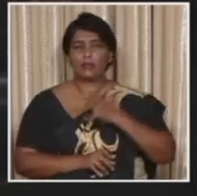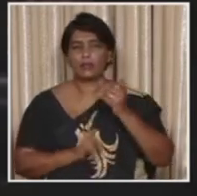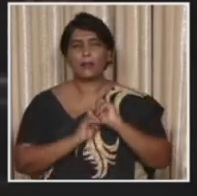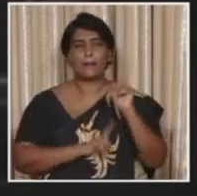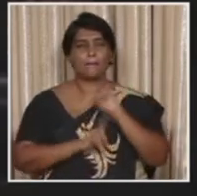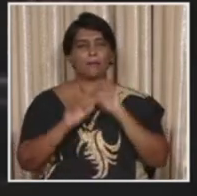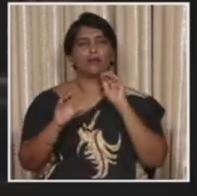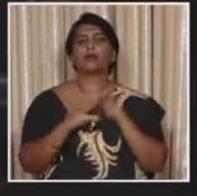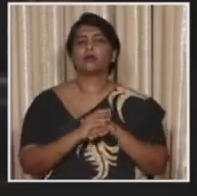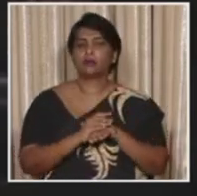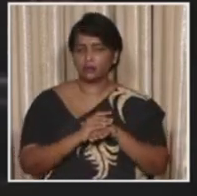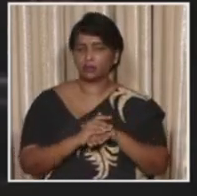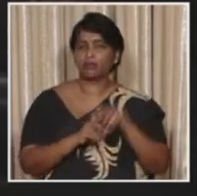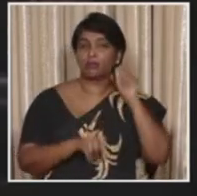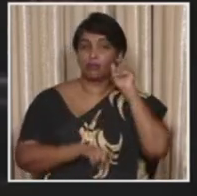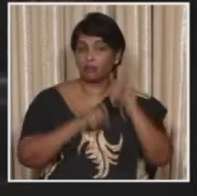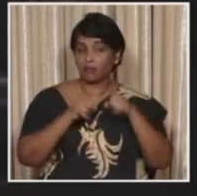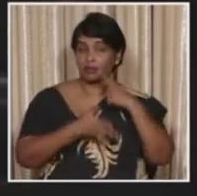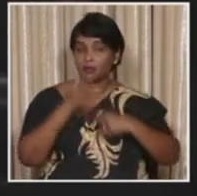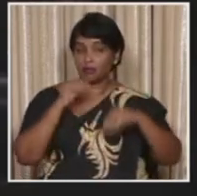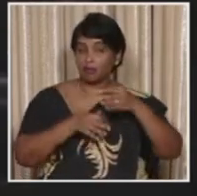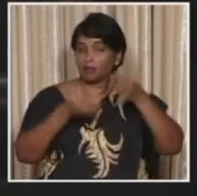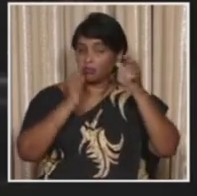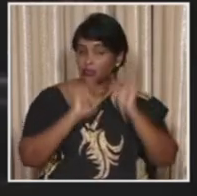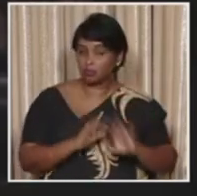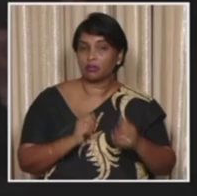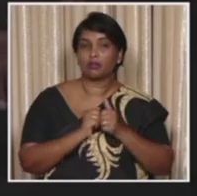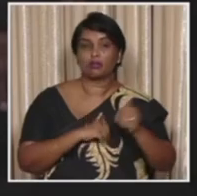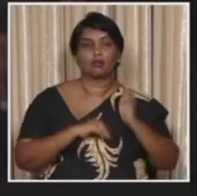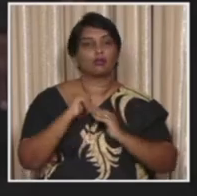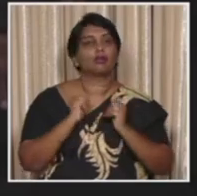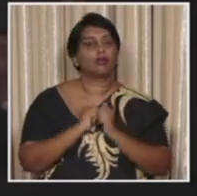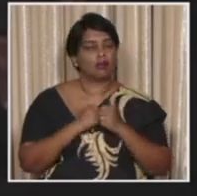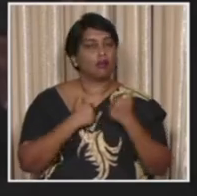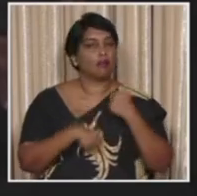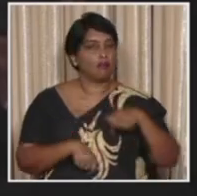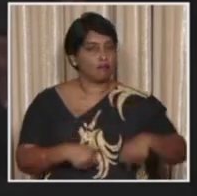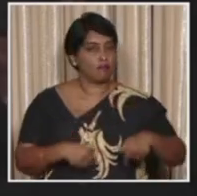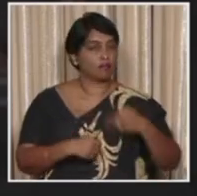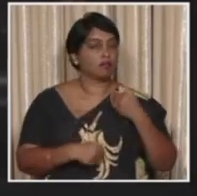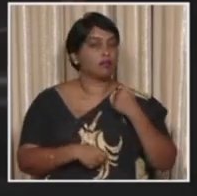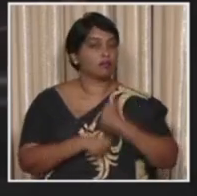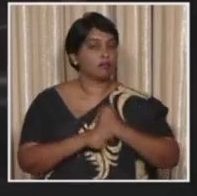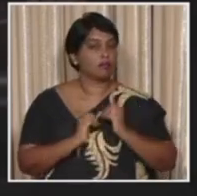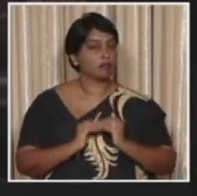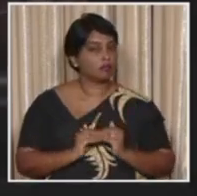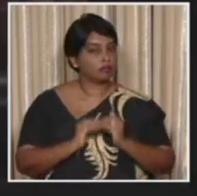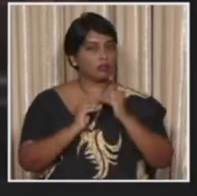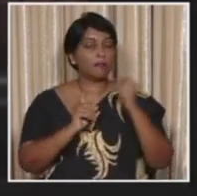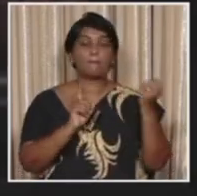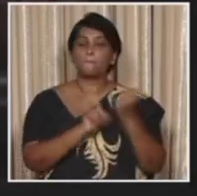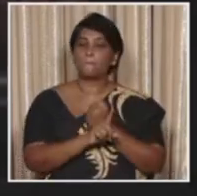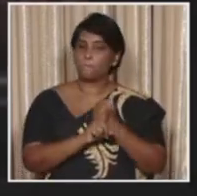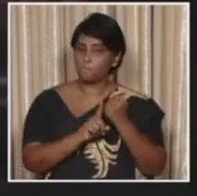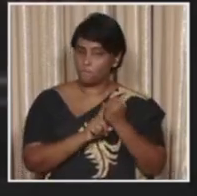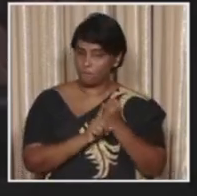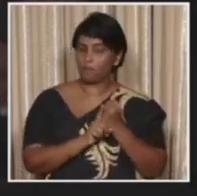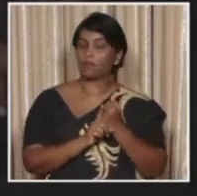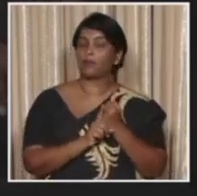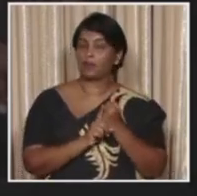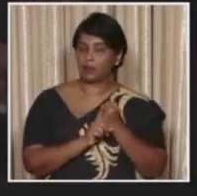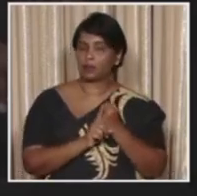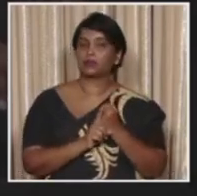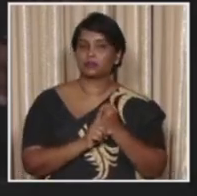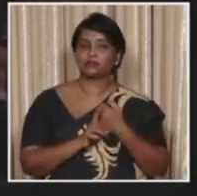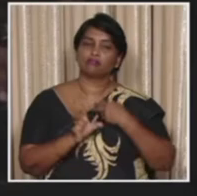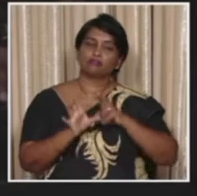tu lah. Ini januari mak niwerdiwa, awasnya weda pilih la pertamaan, anu tu ling, bodanya kini itu kena balapaya mat. Eka betul kini me samakan